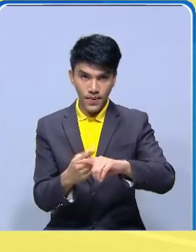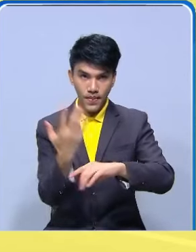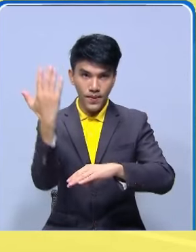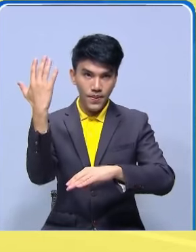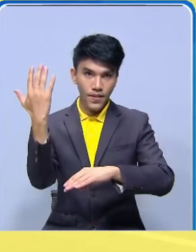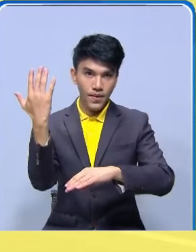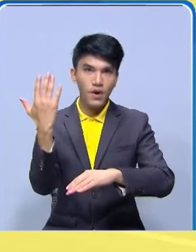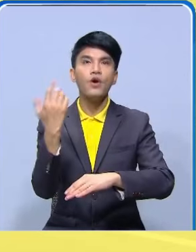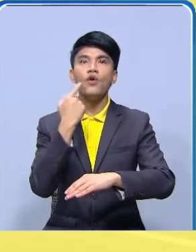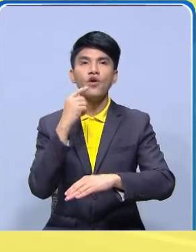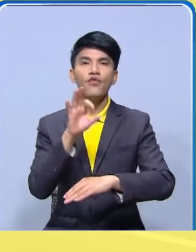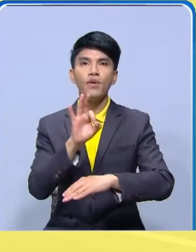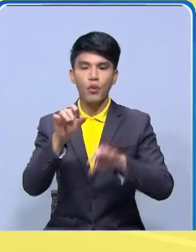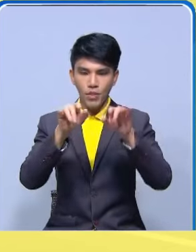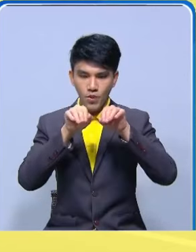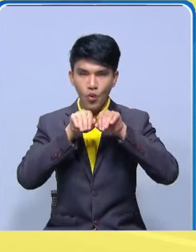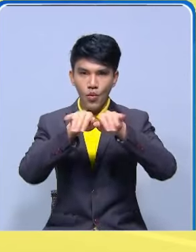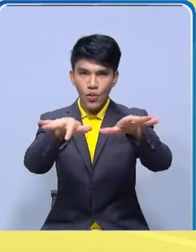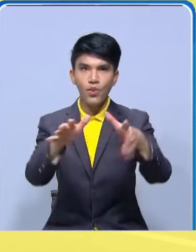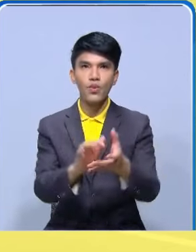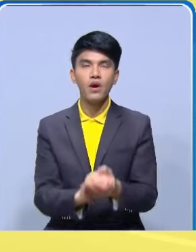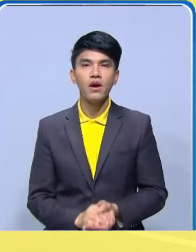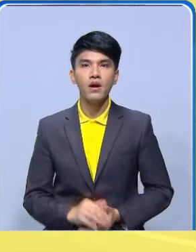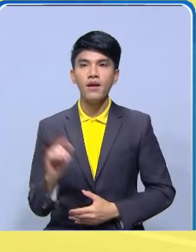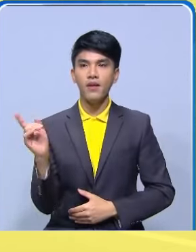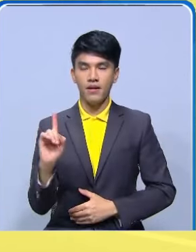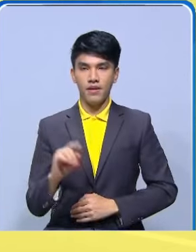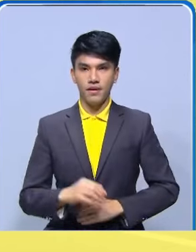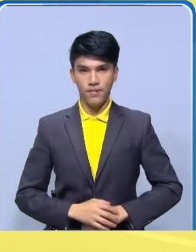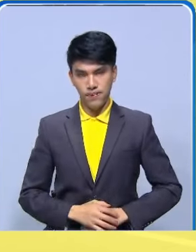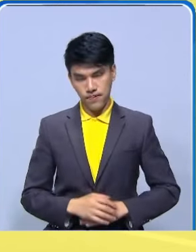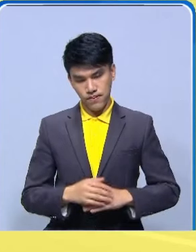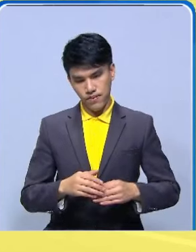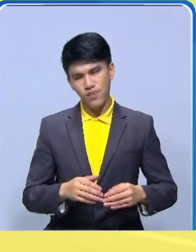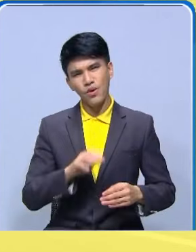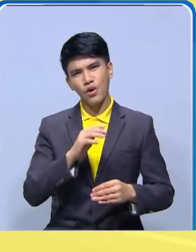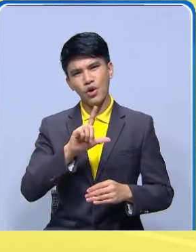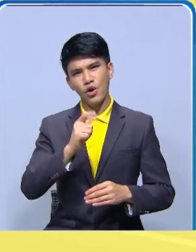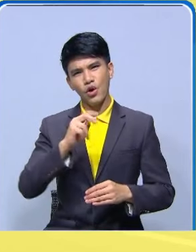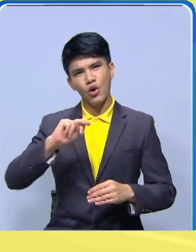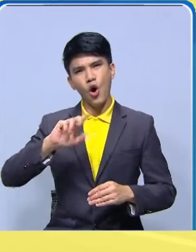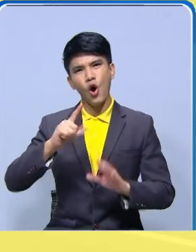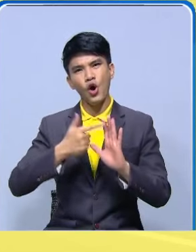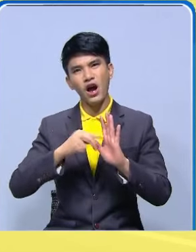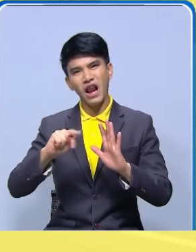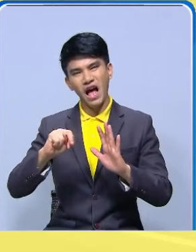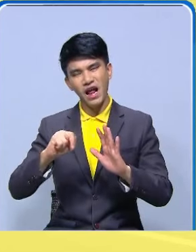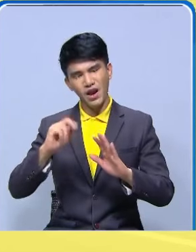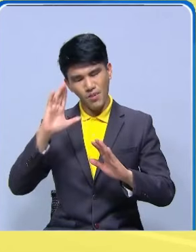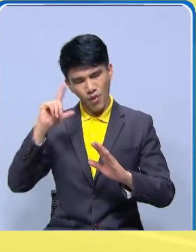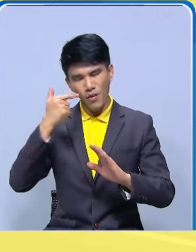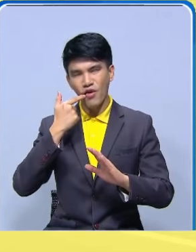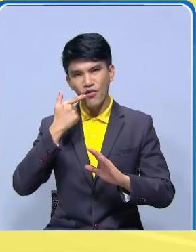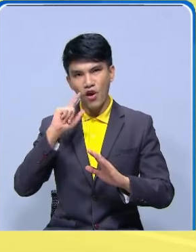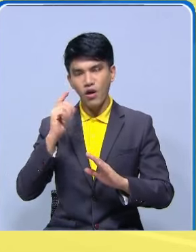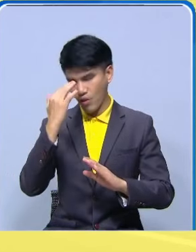อะไรบอกไว้ที่นี่โพสต์คลิปนี้พร้อมกับระบุว่าโจ๋คลองลานโหดตามถึงในบ้านผู้ปกครองร้องเพจ